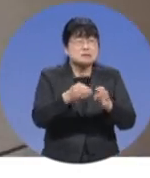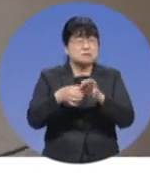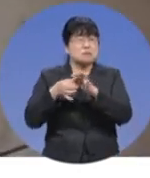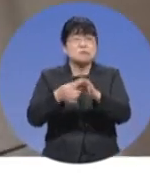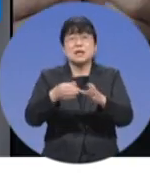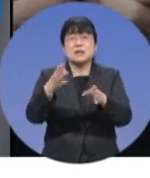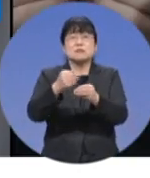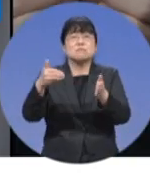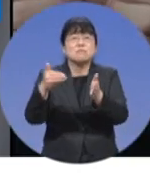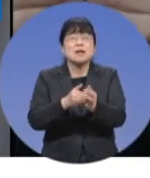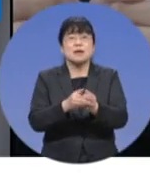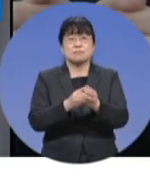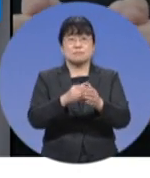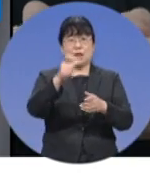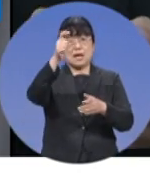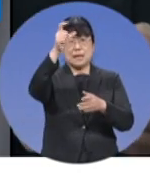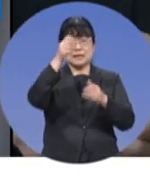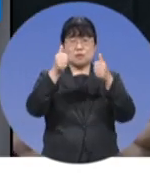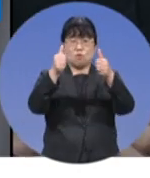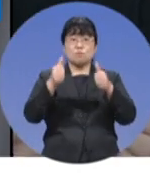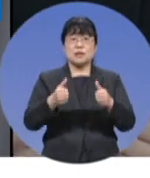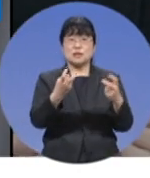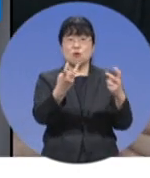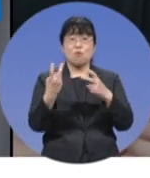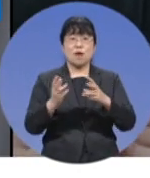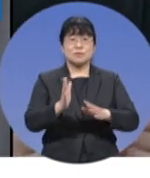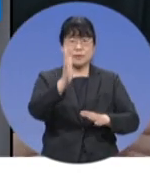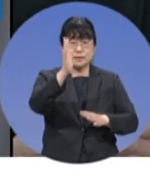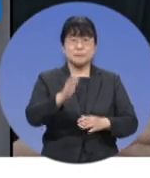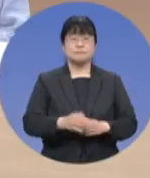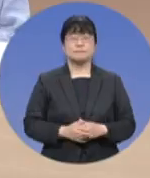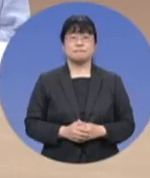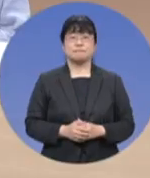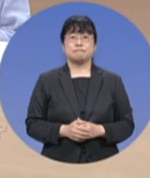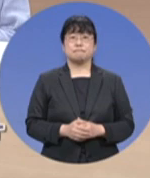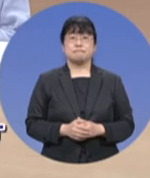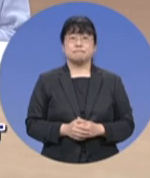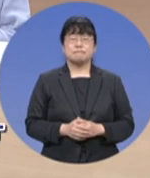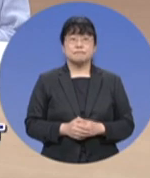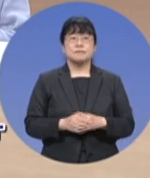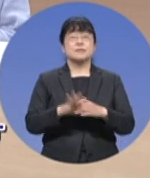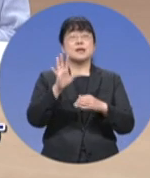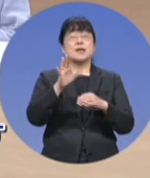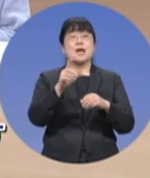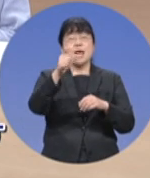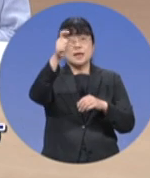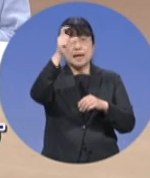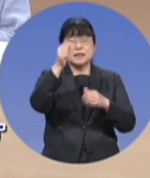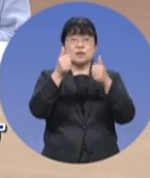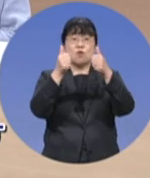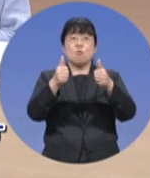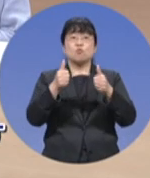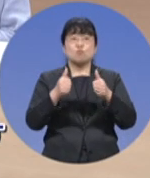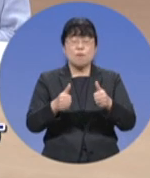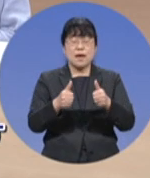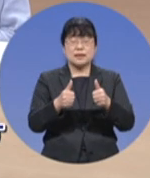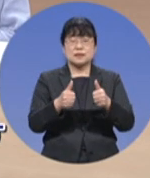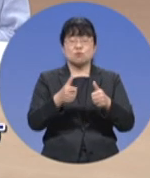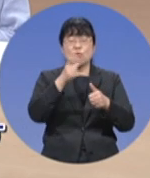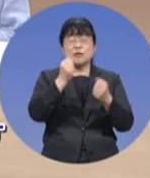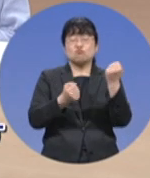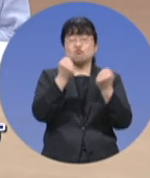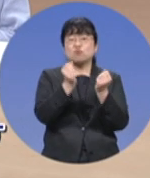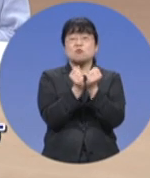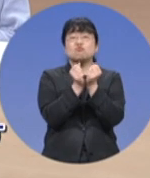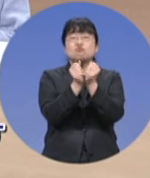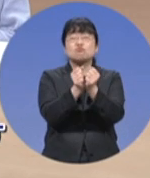の？ 千葉県警察ホームページでご覧ください。 千葉県警察のホームページでは飲酒運転受